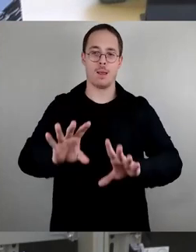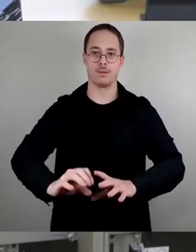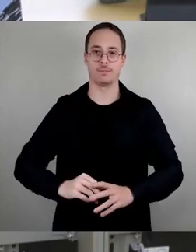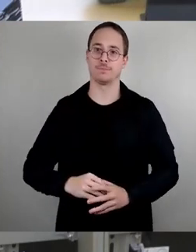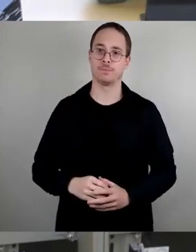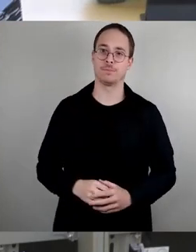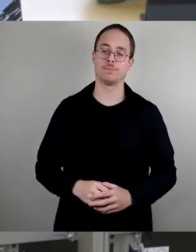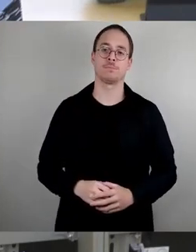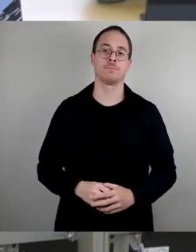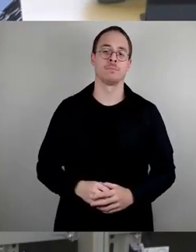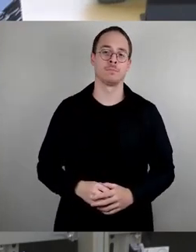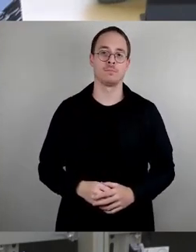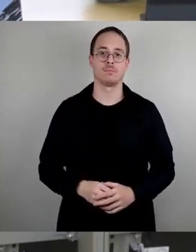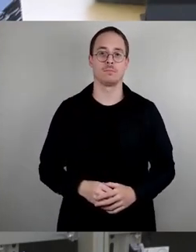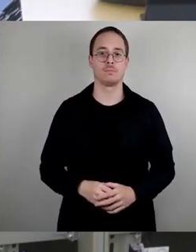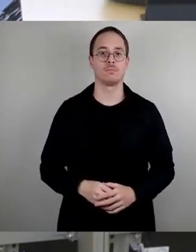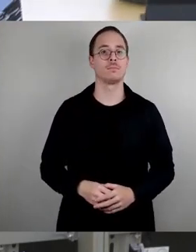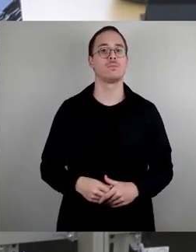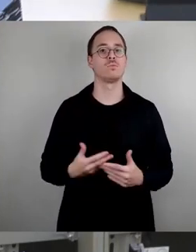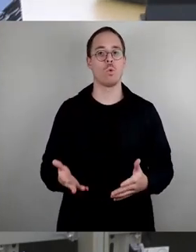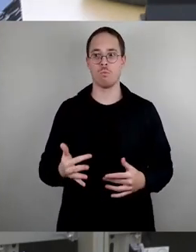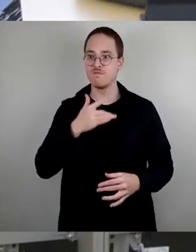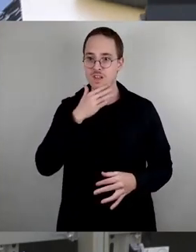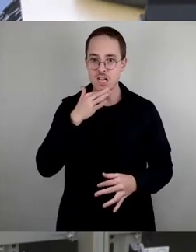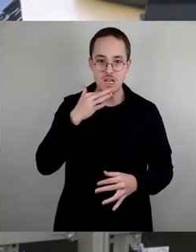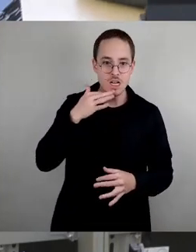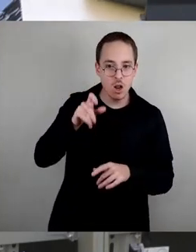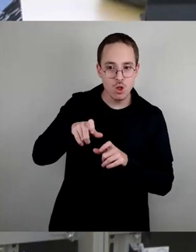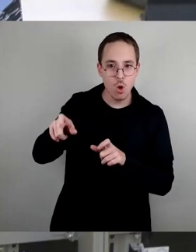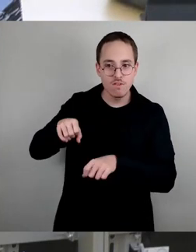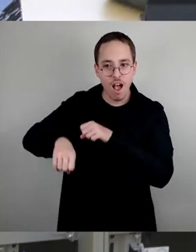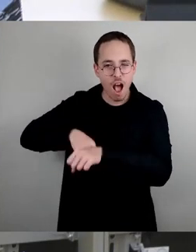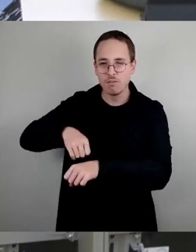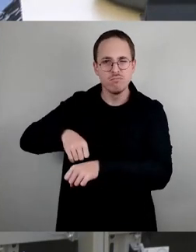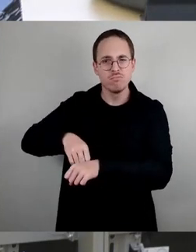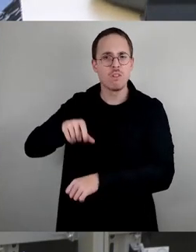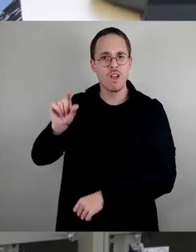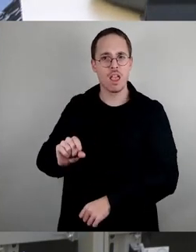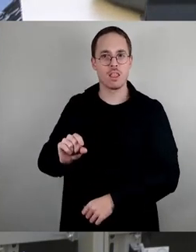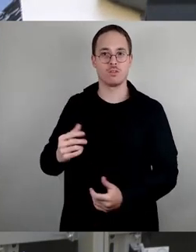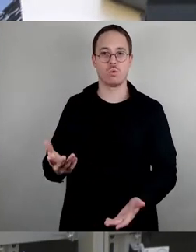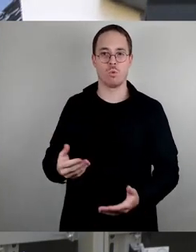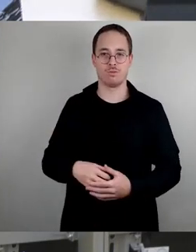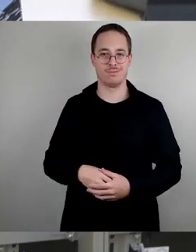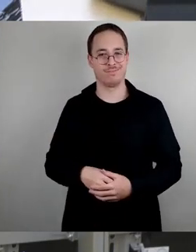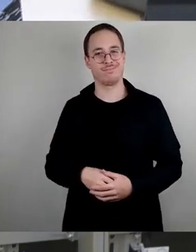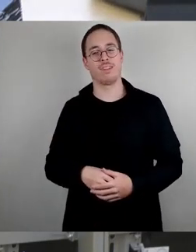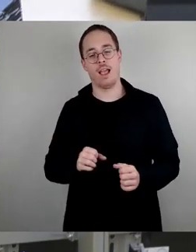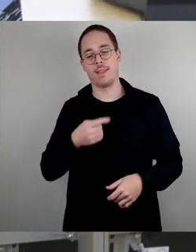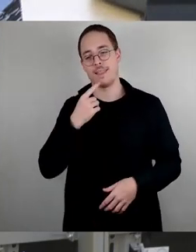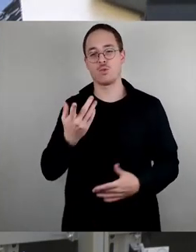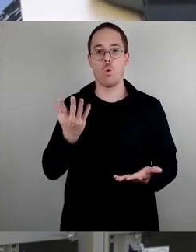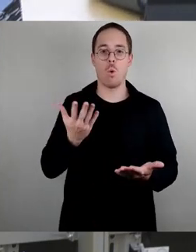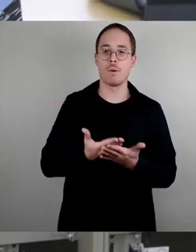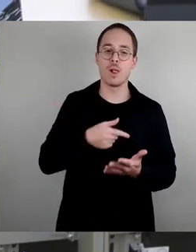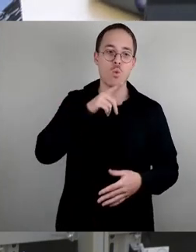immer, da fahren ja nicht viele Leute Fahrrad. Da kann ich nur sagen, das ist die Geschichte von Henne und Ei. Es gibt ganz viele Leute, die wollen da